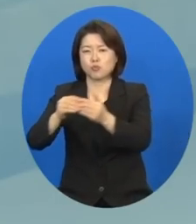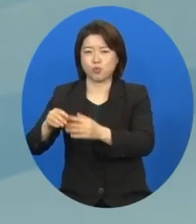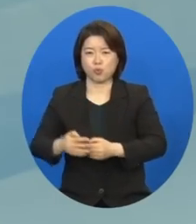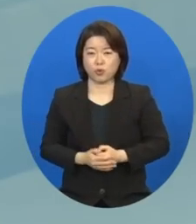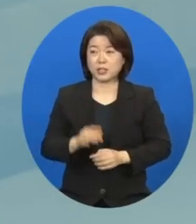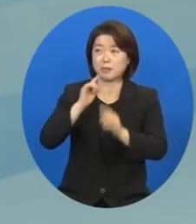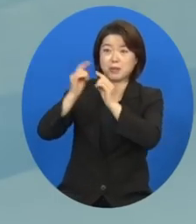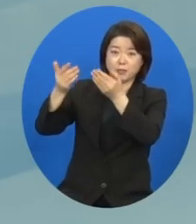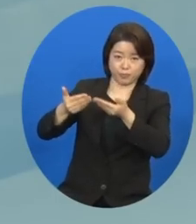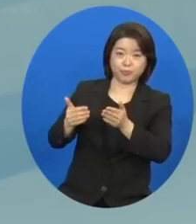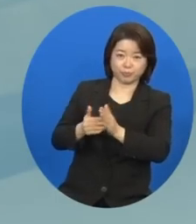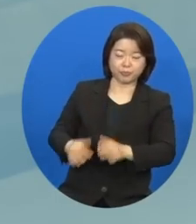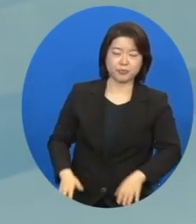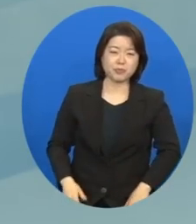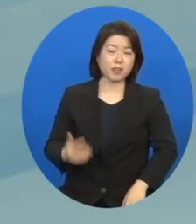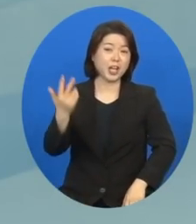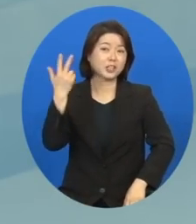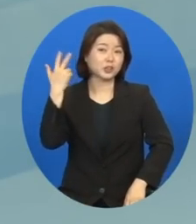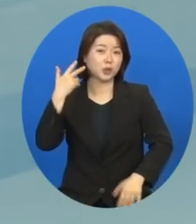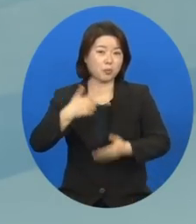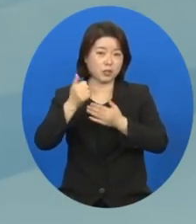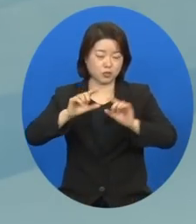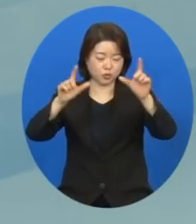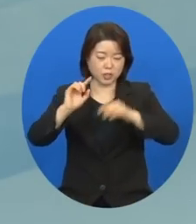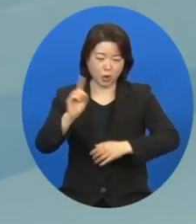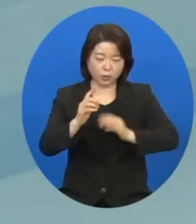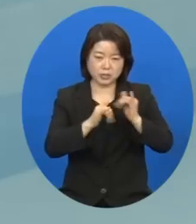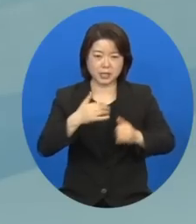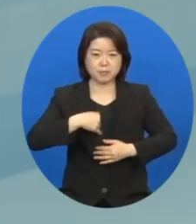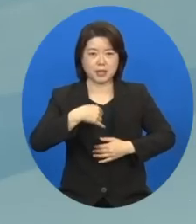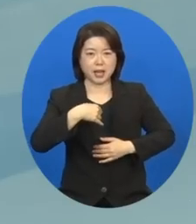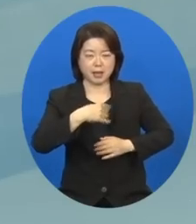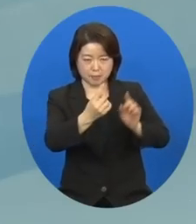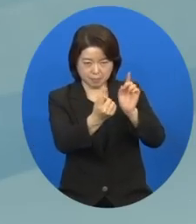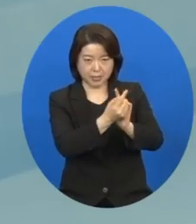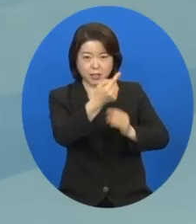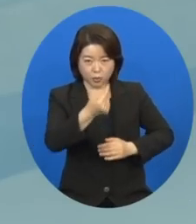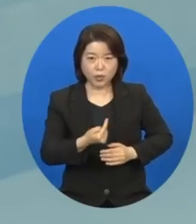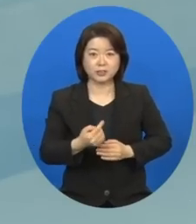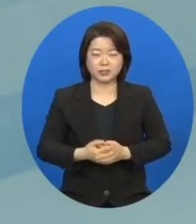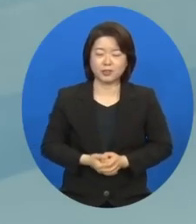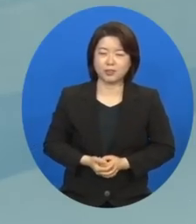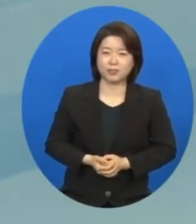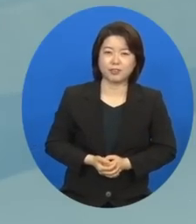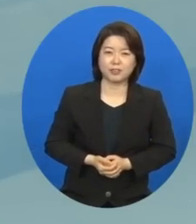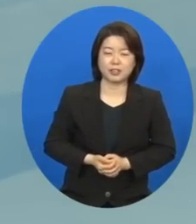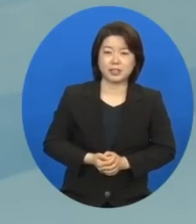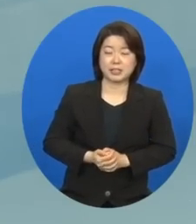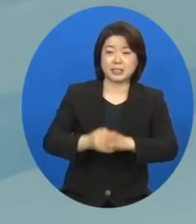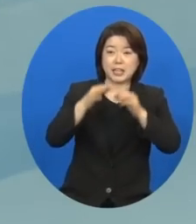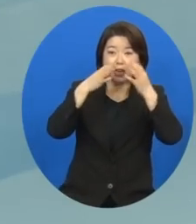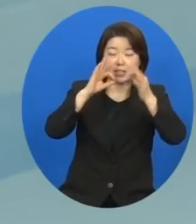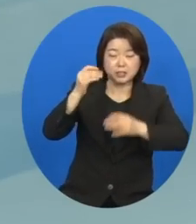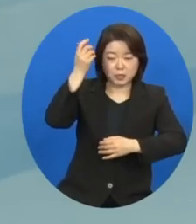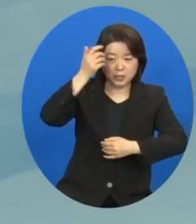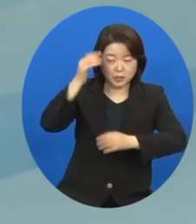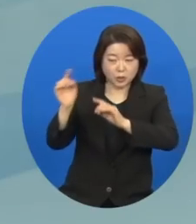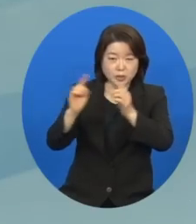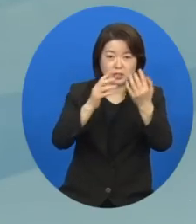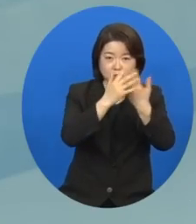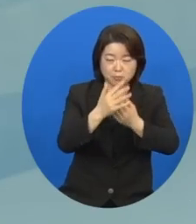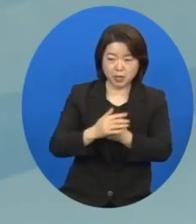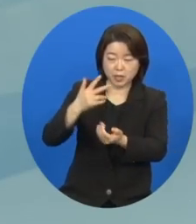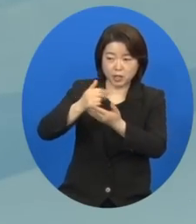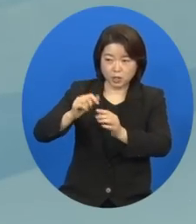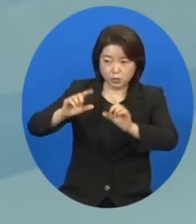것이죠. 지난 주일에 어떤 분이 저를 찾아오셨어요. 예배를 마치고 금요 성령 집회 말씀과 주일 말씀을